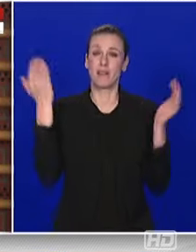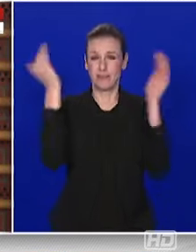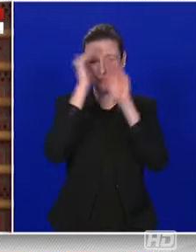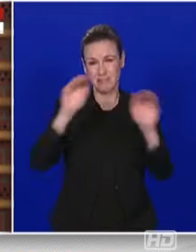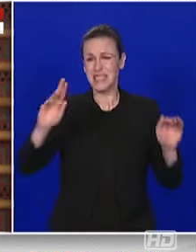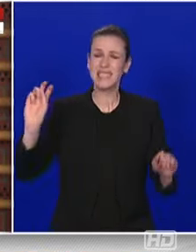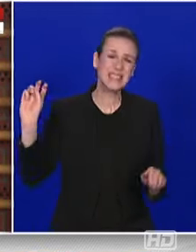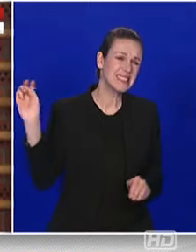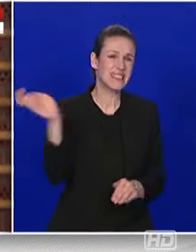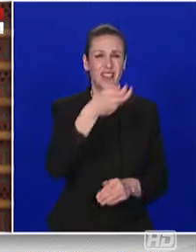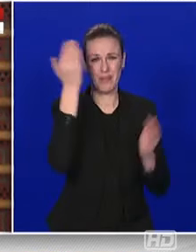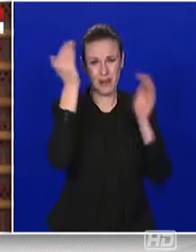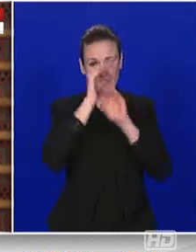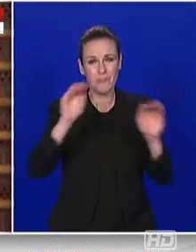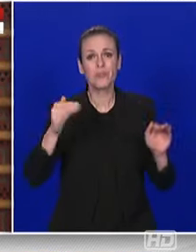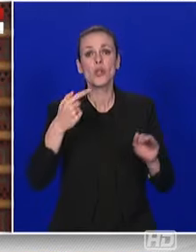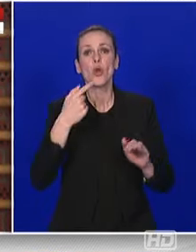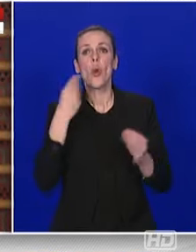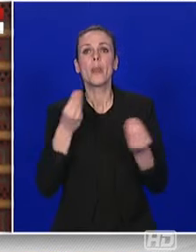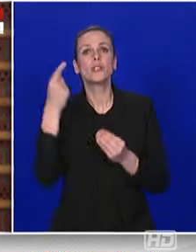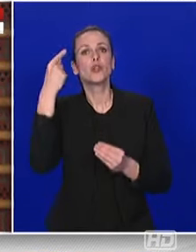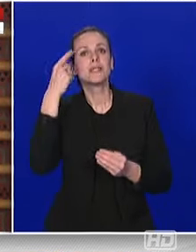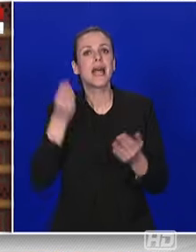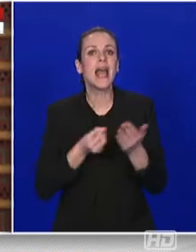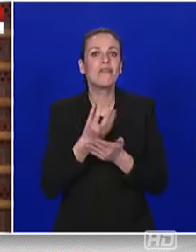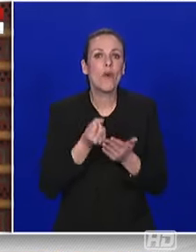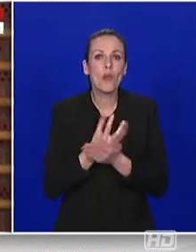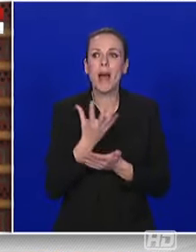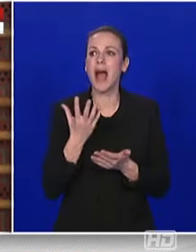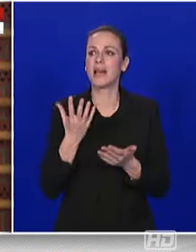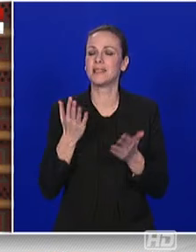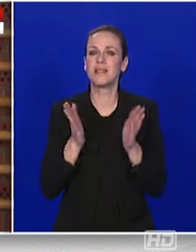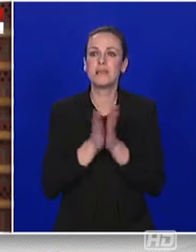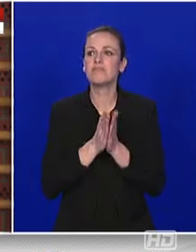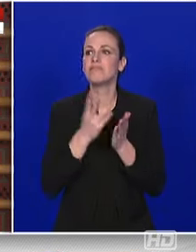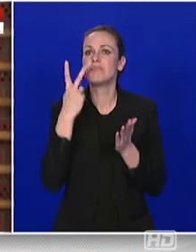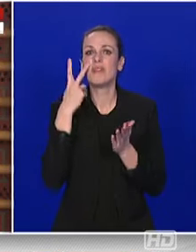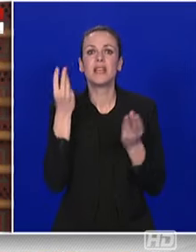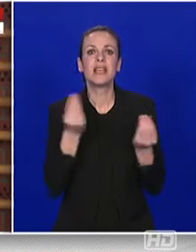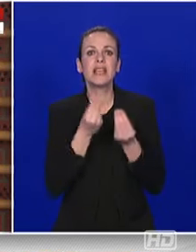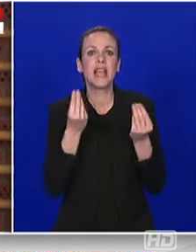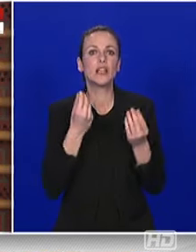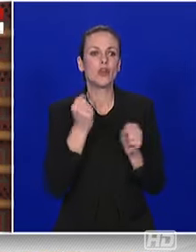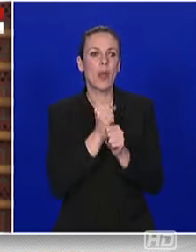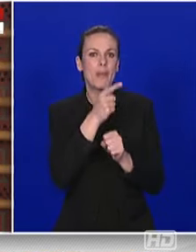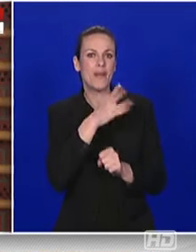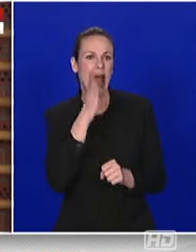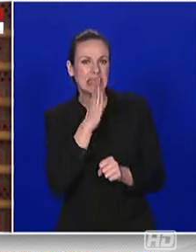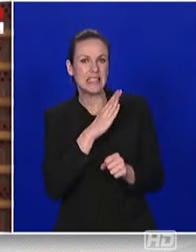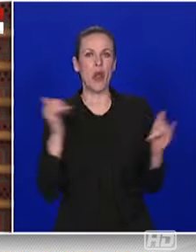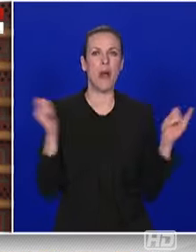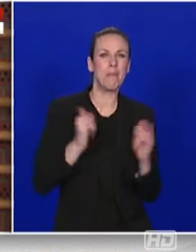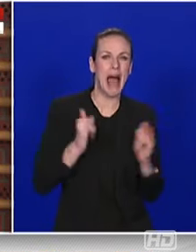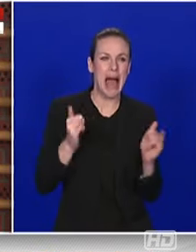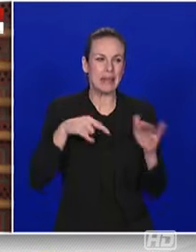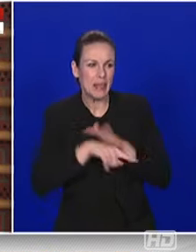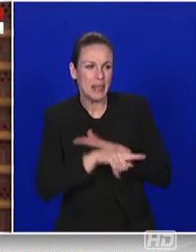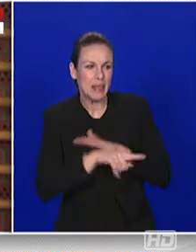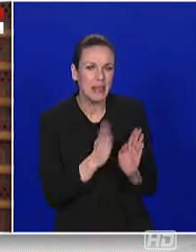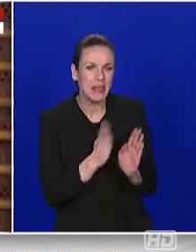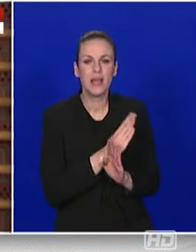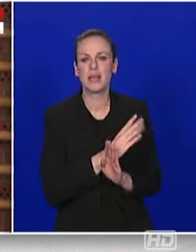sve koji imaju informaciju da se bilo gdje održavaju takvi ilegalni partiji, što